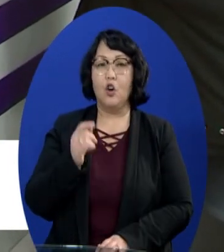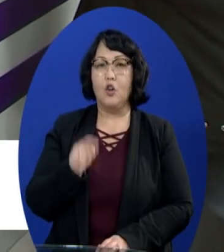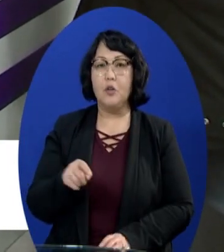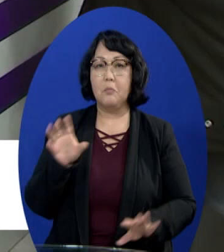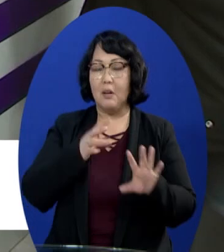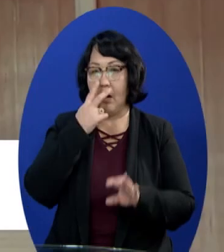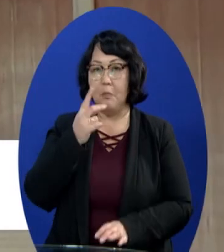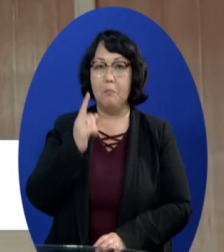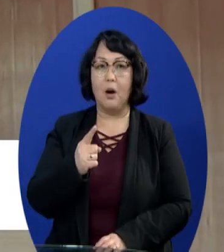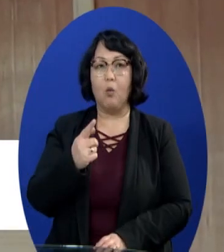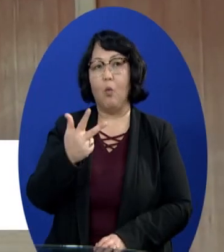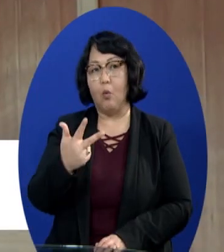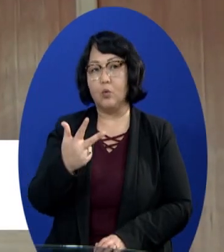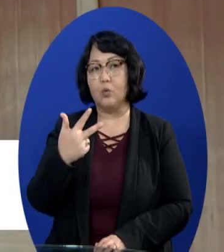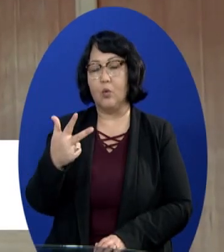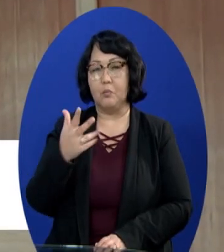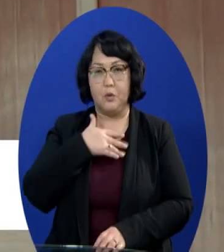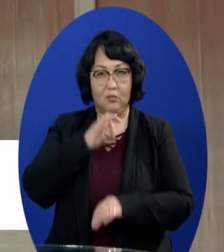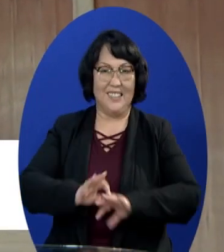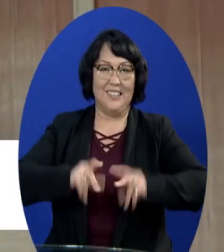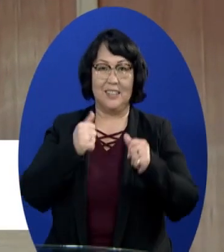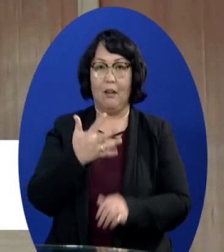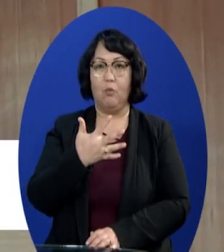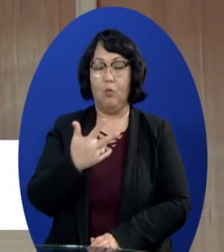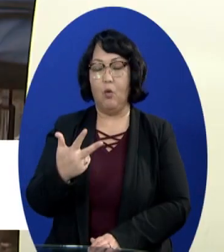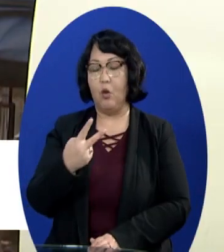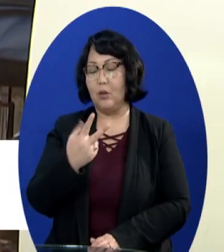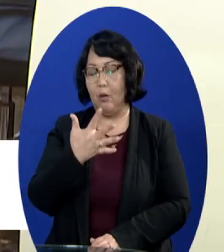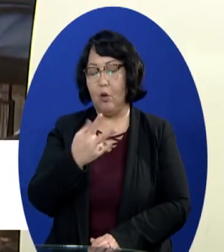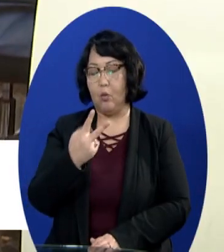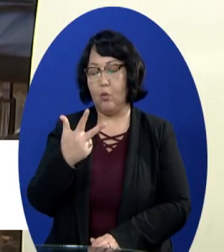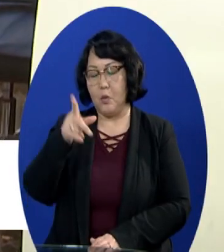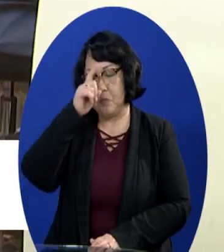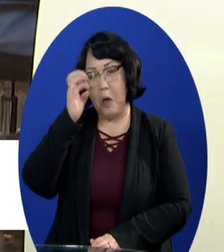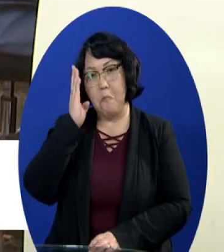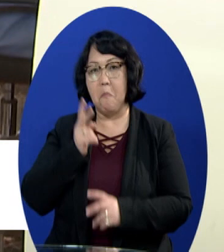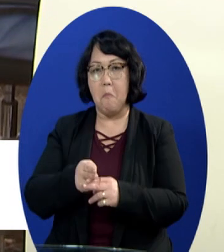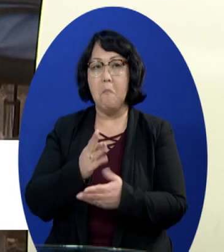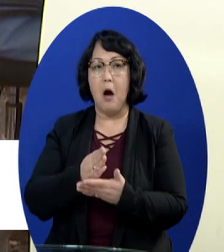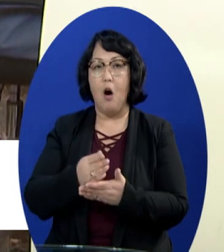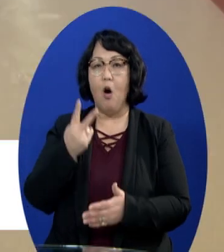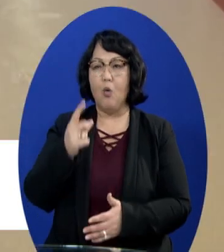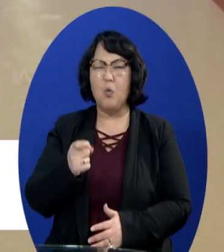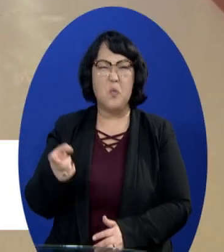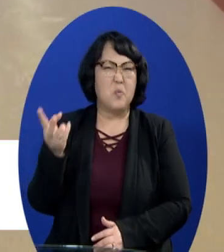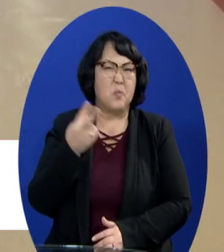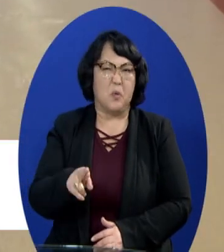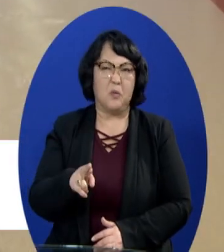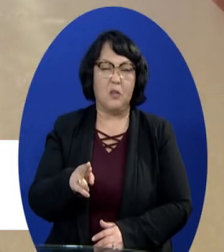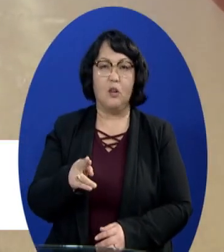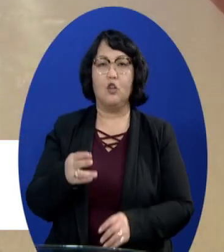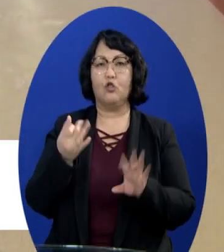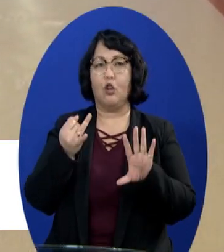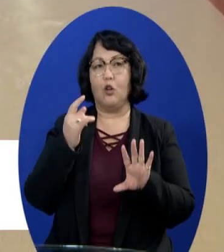байдлаар 1033 эдгрээд байгаа бол 523 хүн эмчлэгдэж байна. Эмчилгээнд байгаа хүмүүсийн хоёрынх нь биеийн байдал маш хүнд. 7